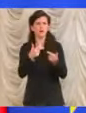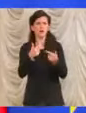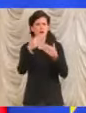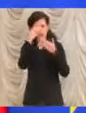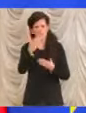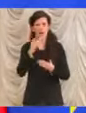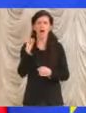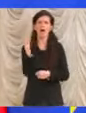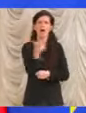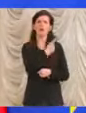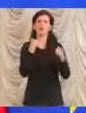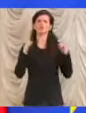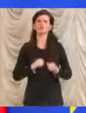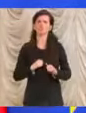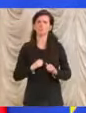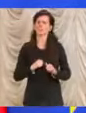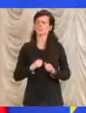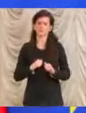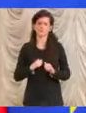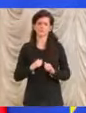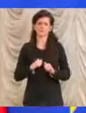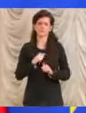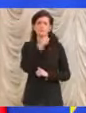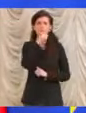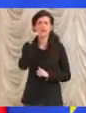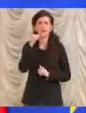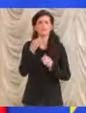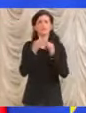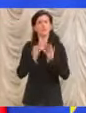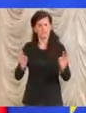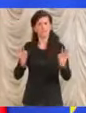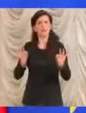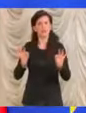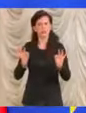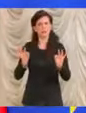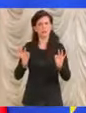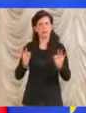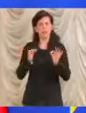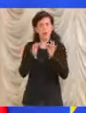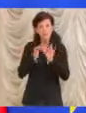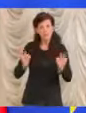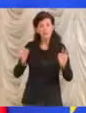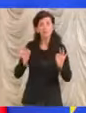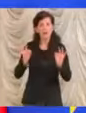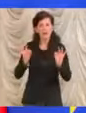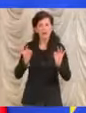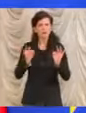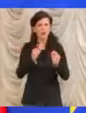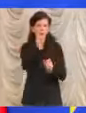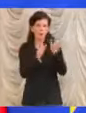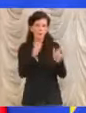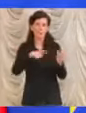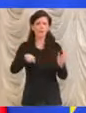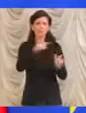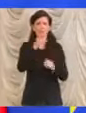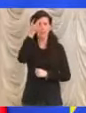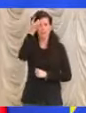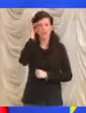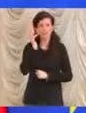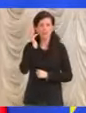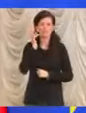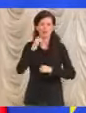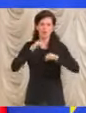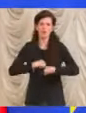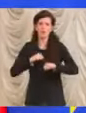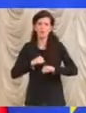e dobbiamo anche rispetto nei confronti delle persone che addirittura rischiano la propria salute come il personale